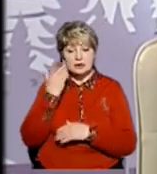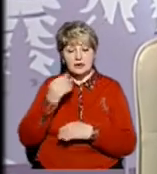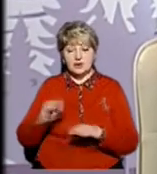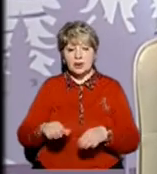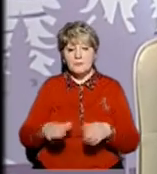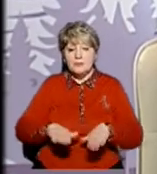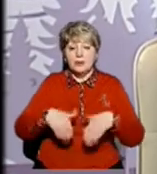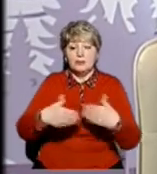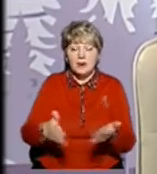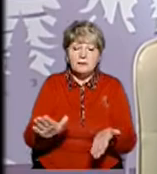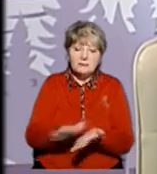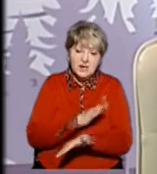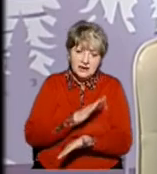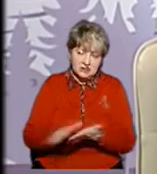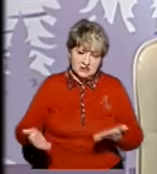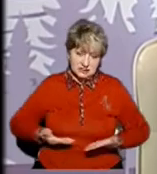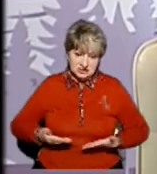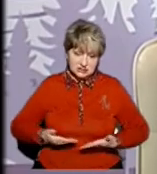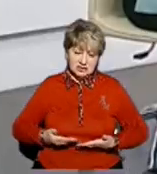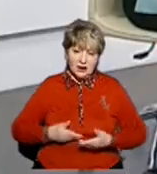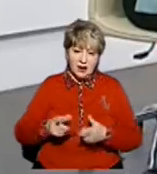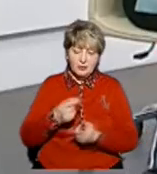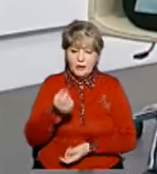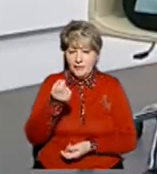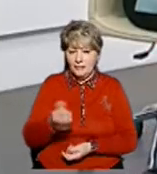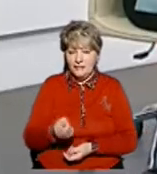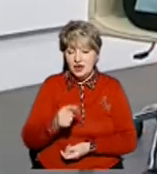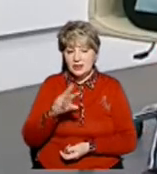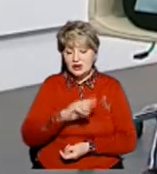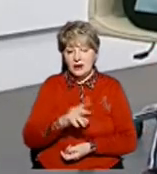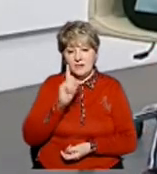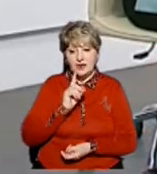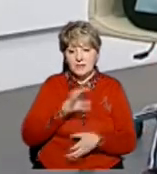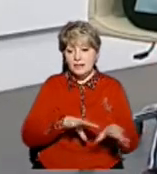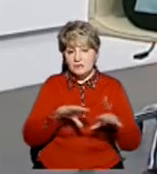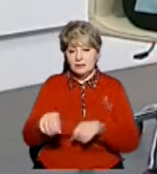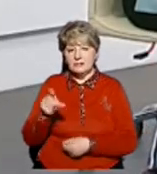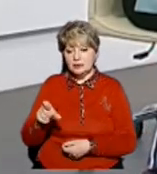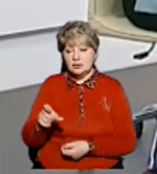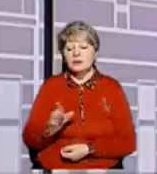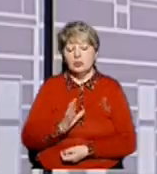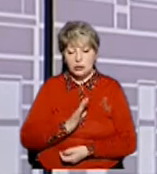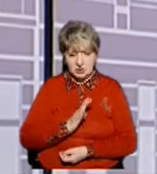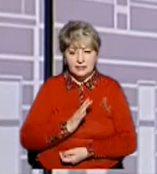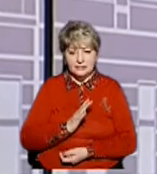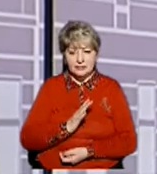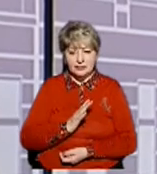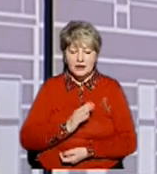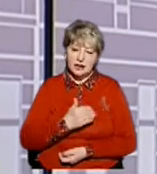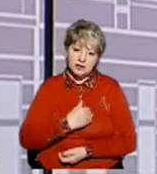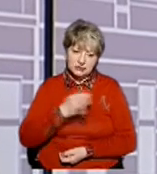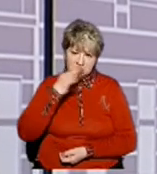житло безкоштовно для життя або з якусь символічну плату для життя тимчасово переміщених? Ви знаєте, були.